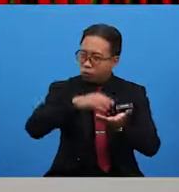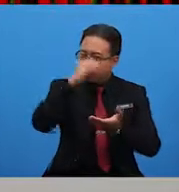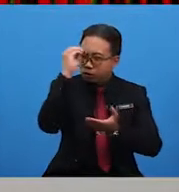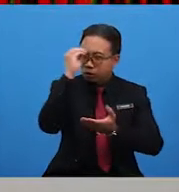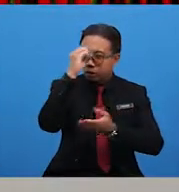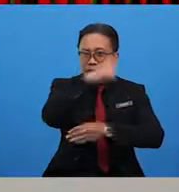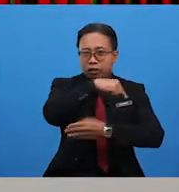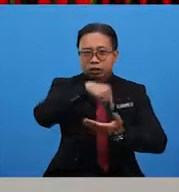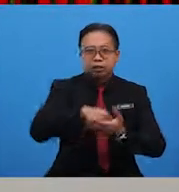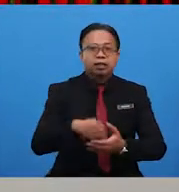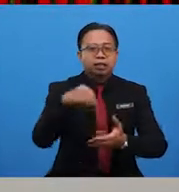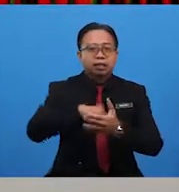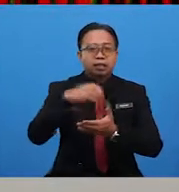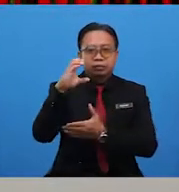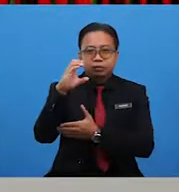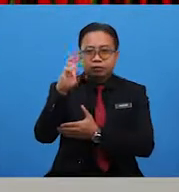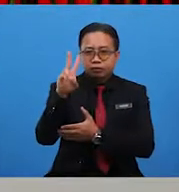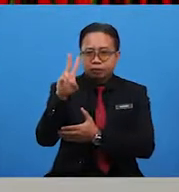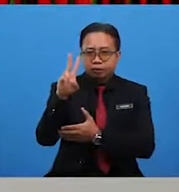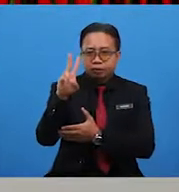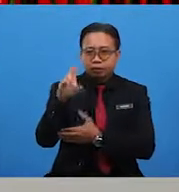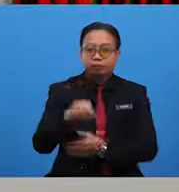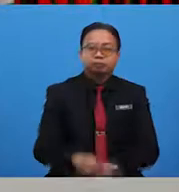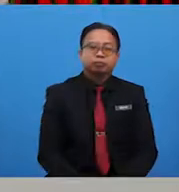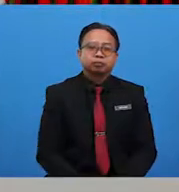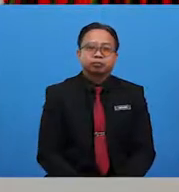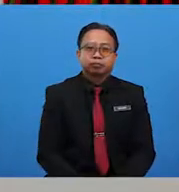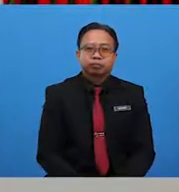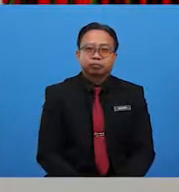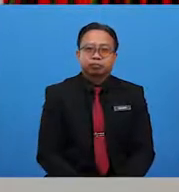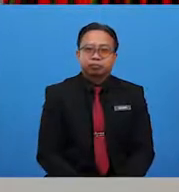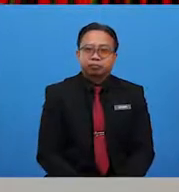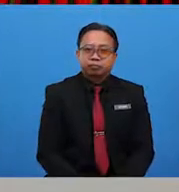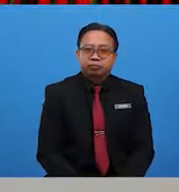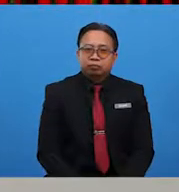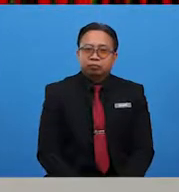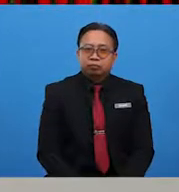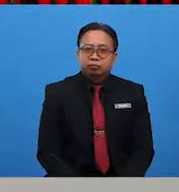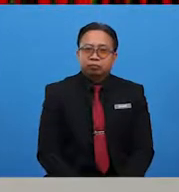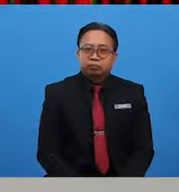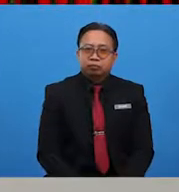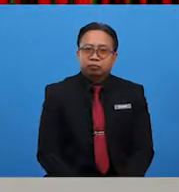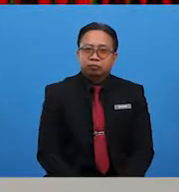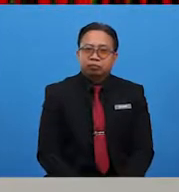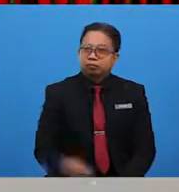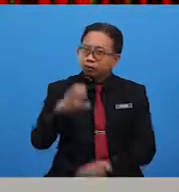dalam first SBO sekali lagi cek gua kita rancangan-rancangan